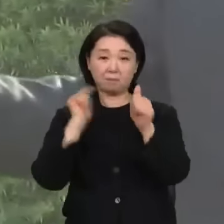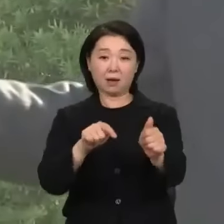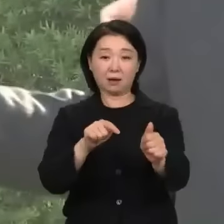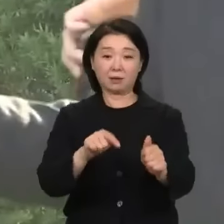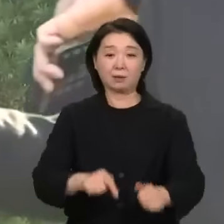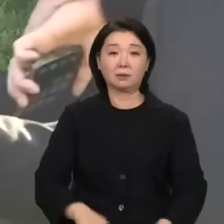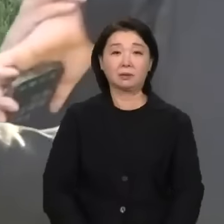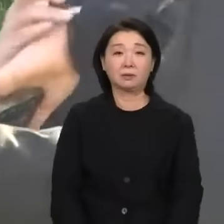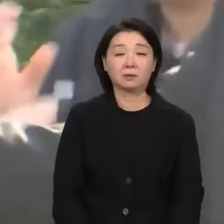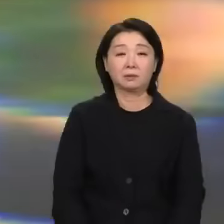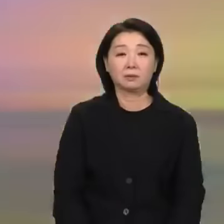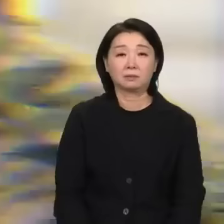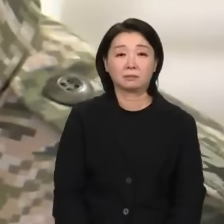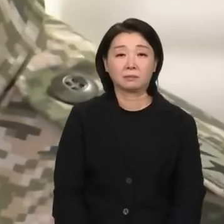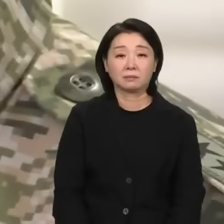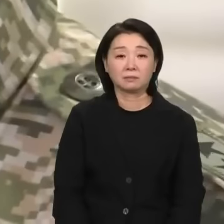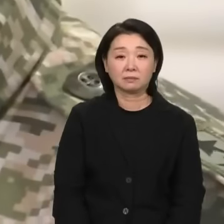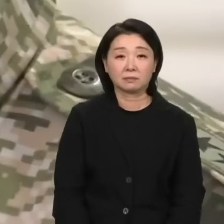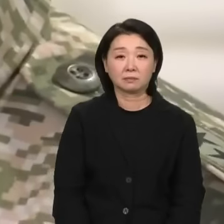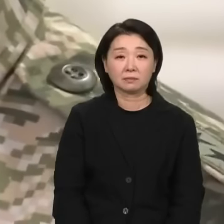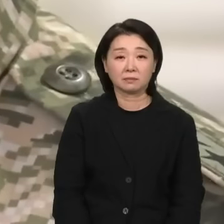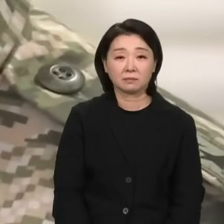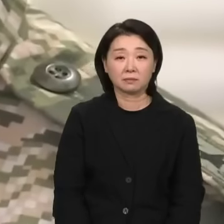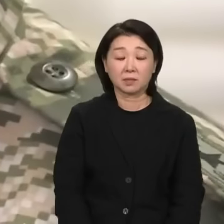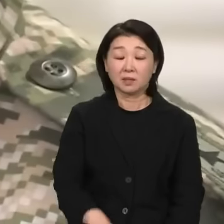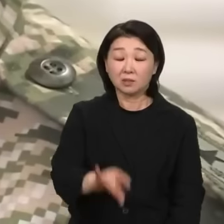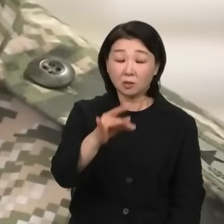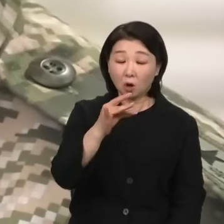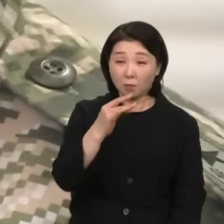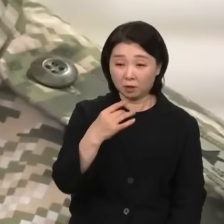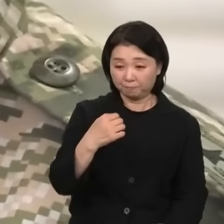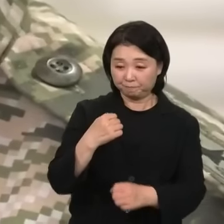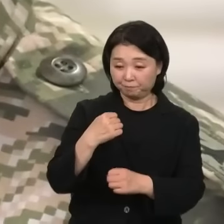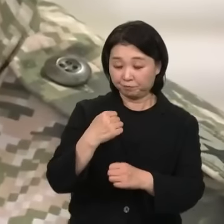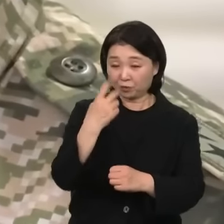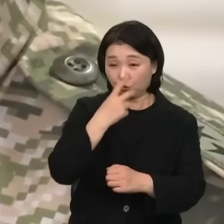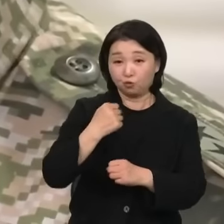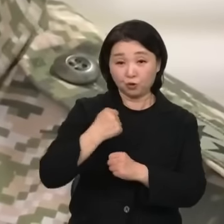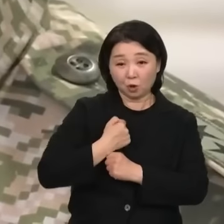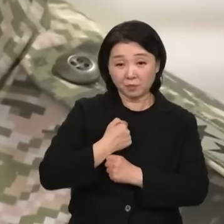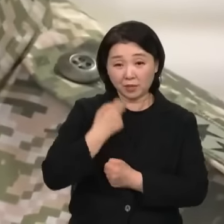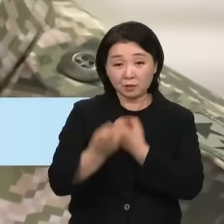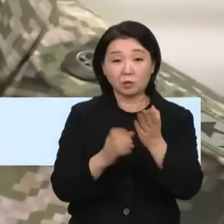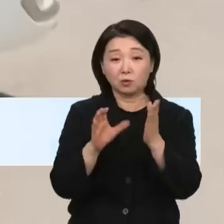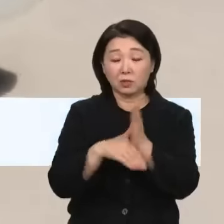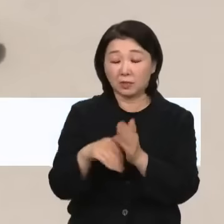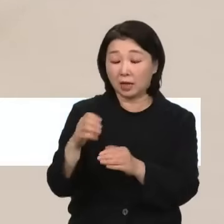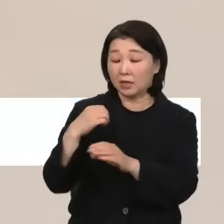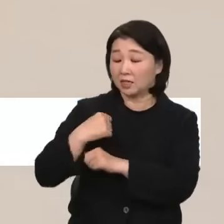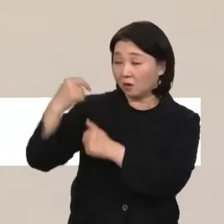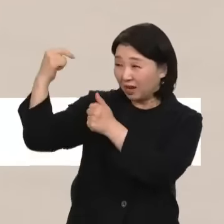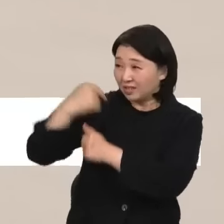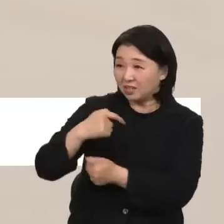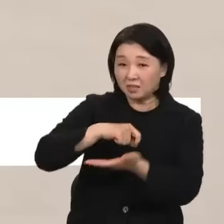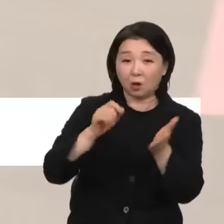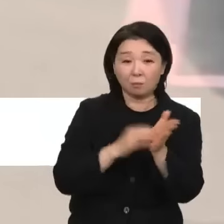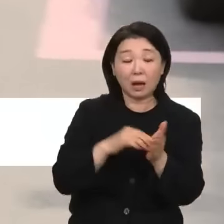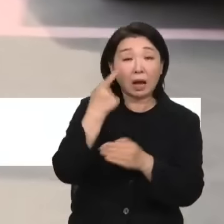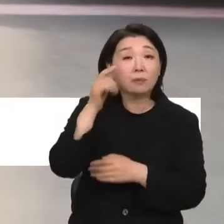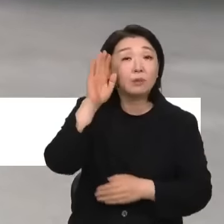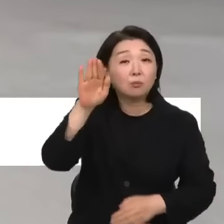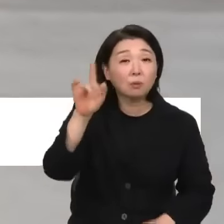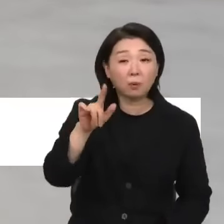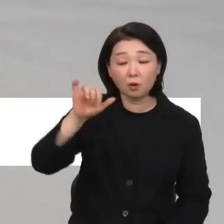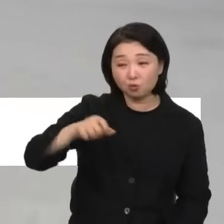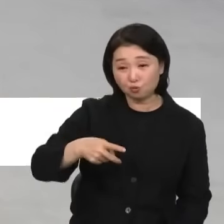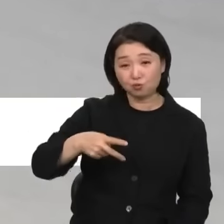해석되는 대목입니다 사령관은 최초 군검찰 진술 장관의 지시은 내용이라고 했다가 한 달 뒤에는